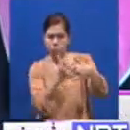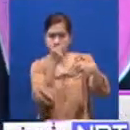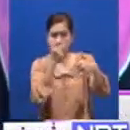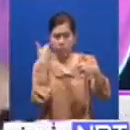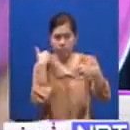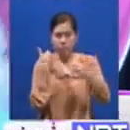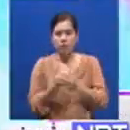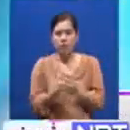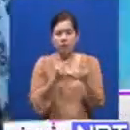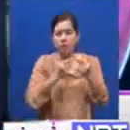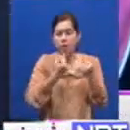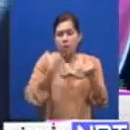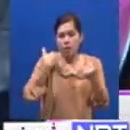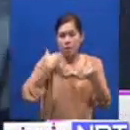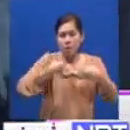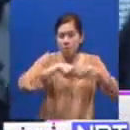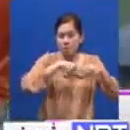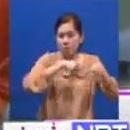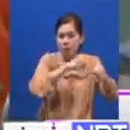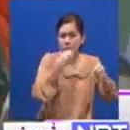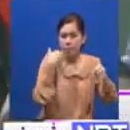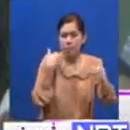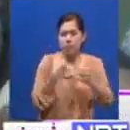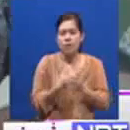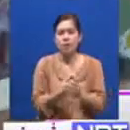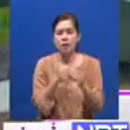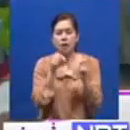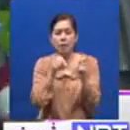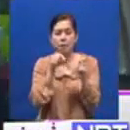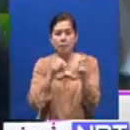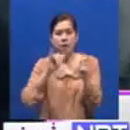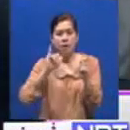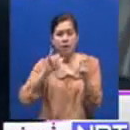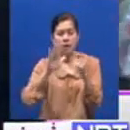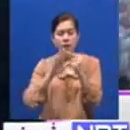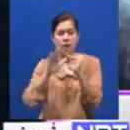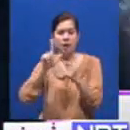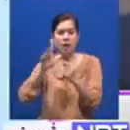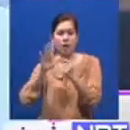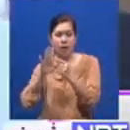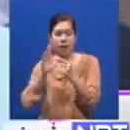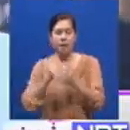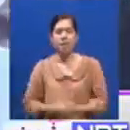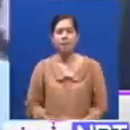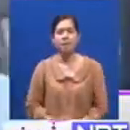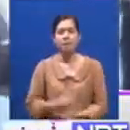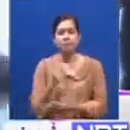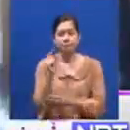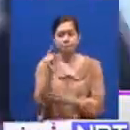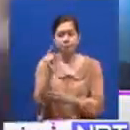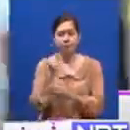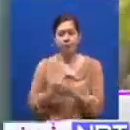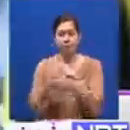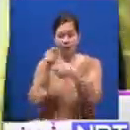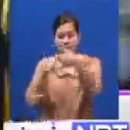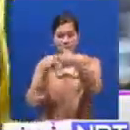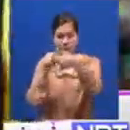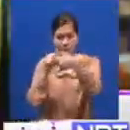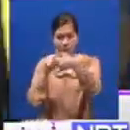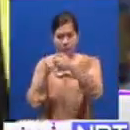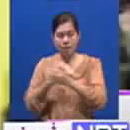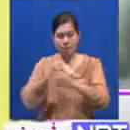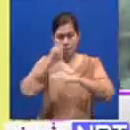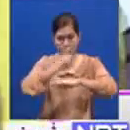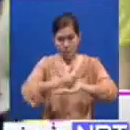สายบ้านบาตันหมู่ที่4ตำบลลิดนอำเภอเมืองยะลาเมื่อวานนี้ ขณะที่นายณัฐพงศ์สิริชนะ